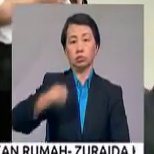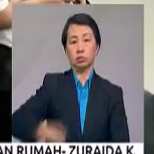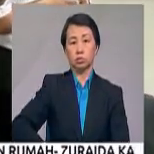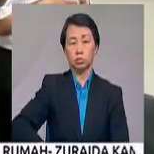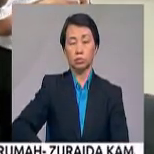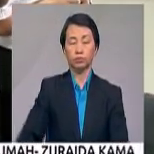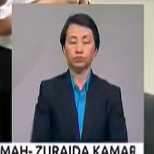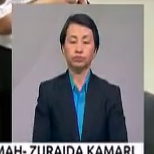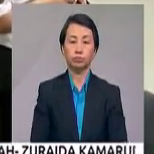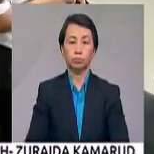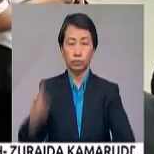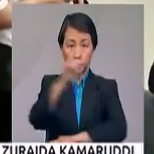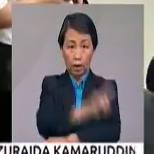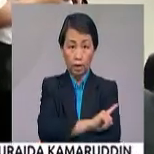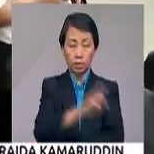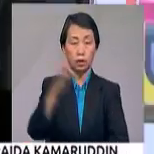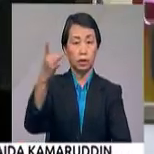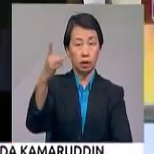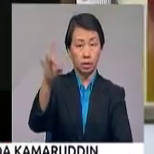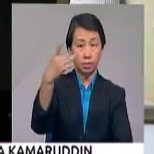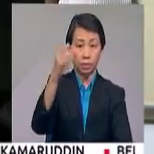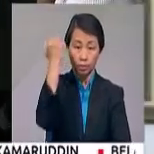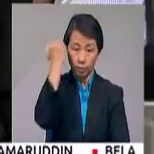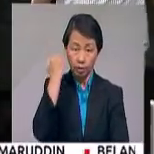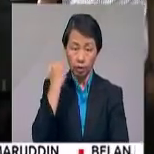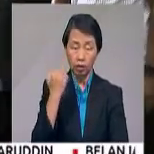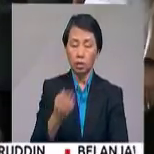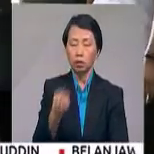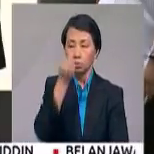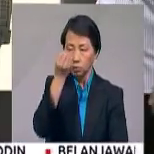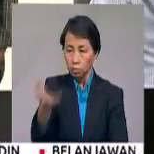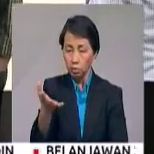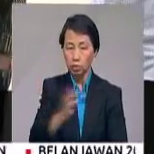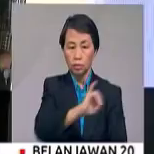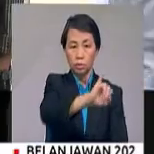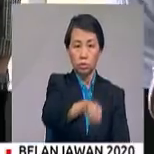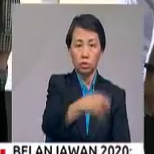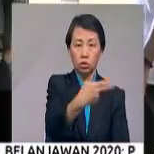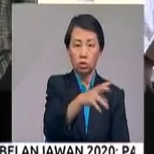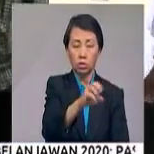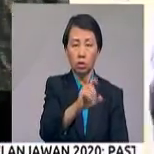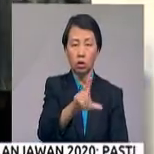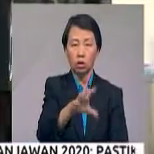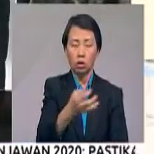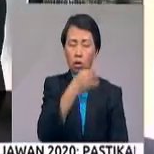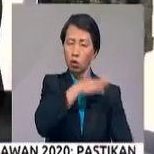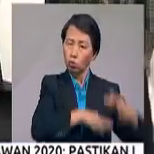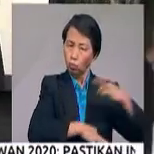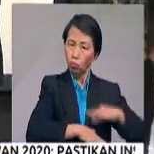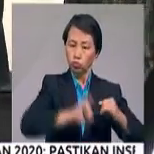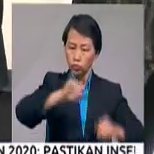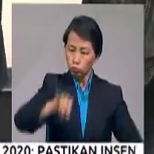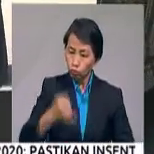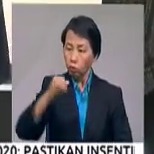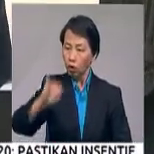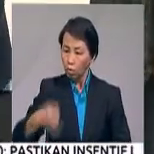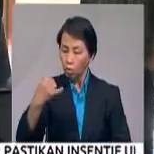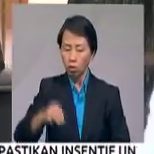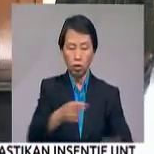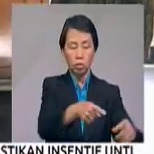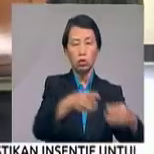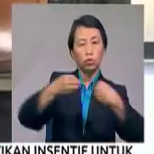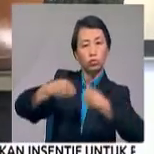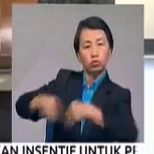Manakala pada hari ke-18 perbicaraan, mahkamah dimaklumkan yang Joe Low mengaut keuntungan berjuta ringgit hasil penjualan